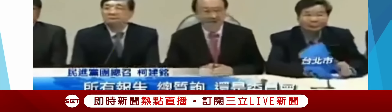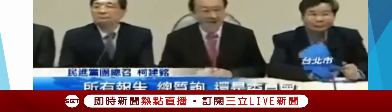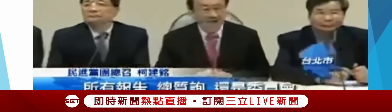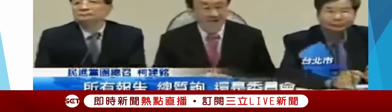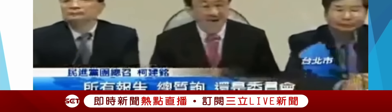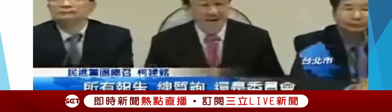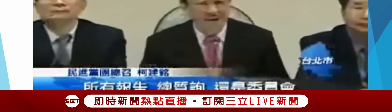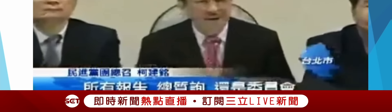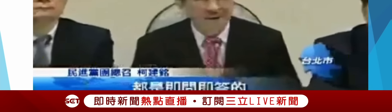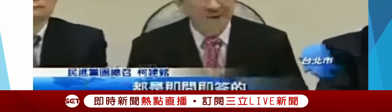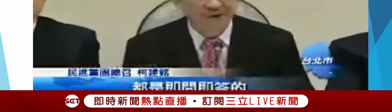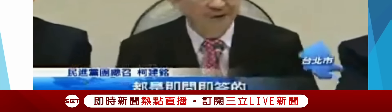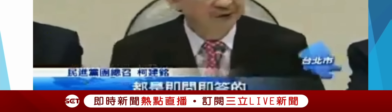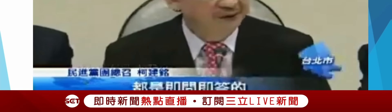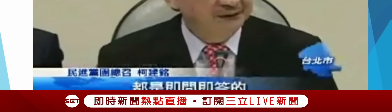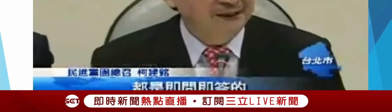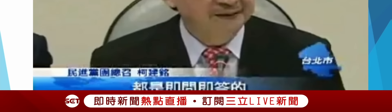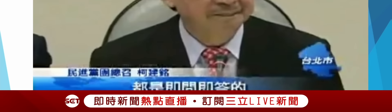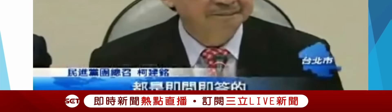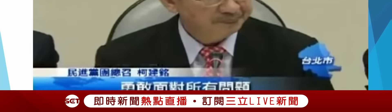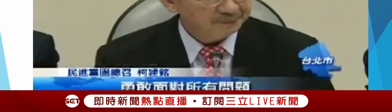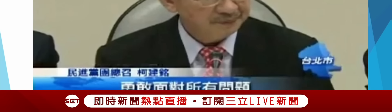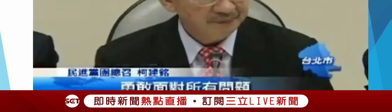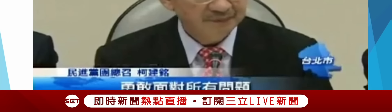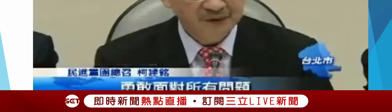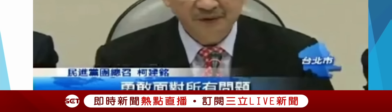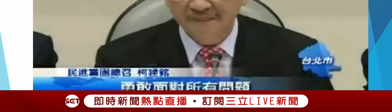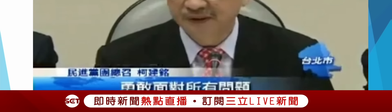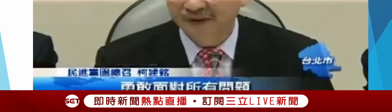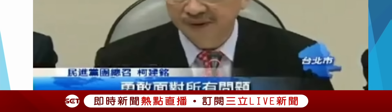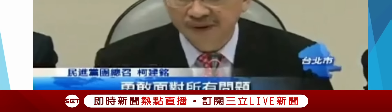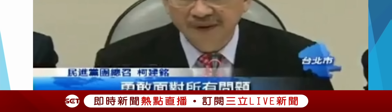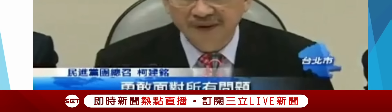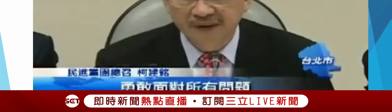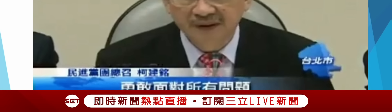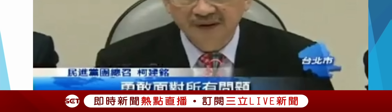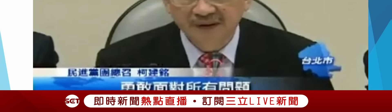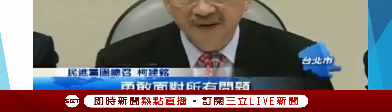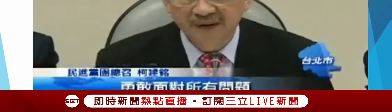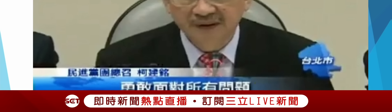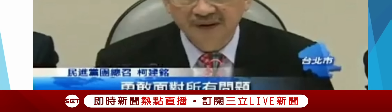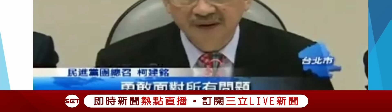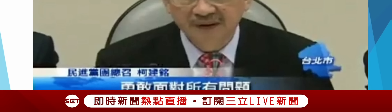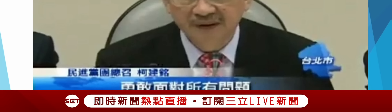质询还是委员会？都是即问即答的，勇敢面对所有的问题。